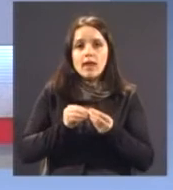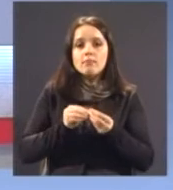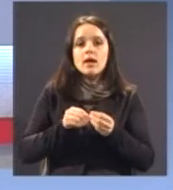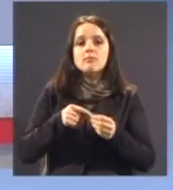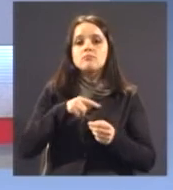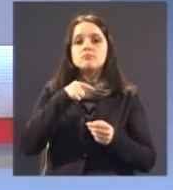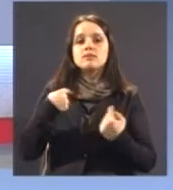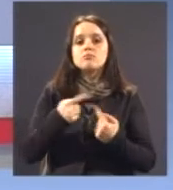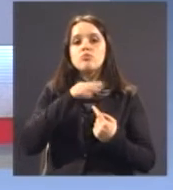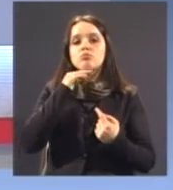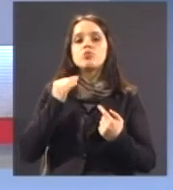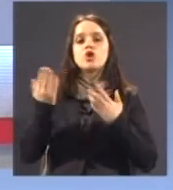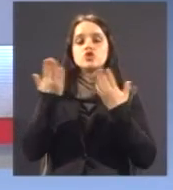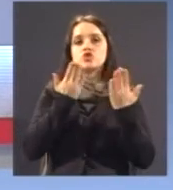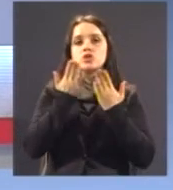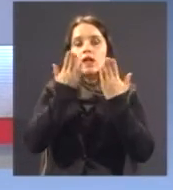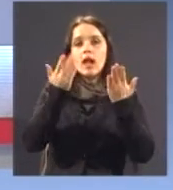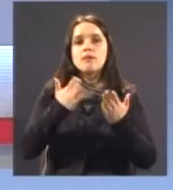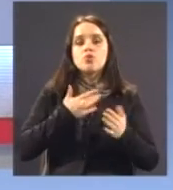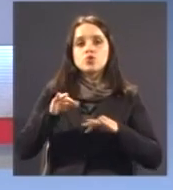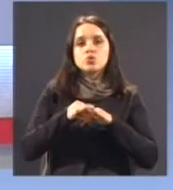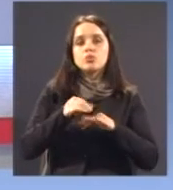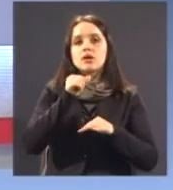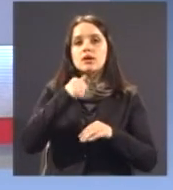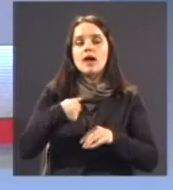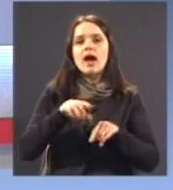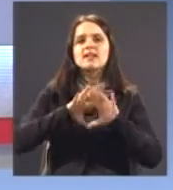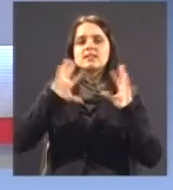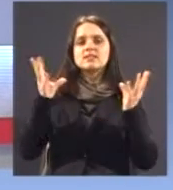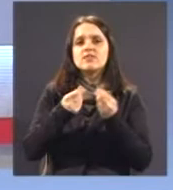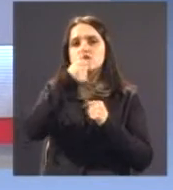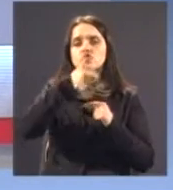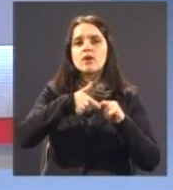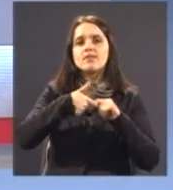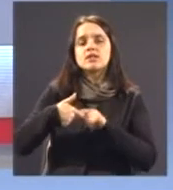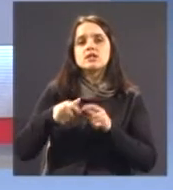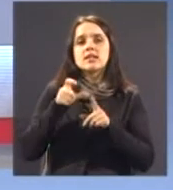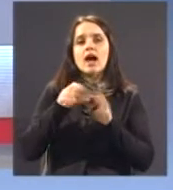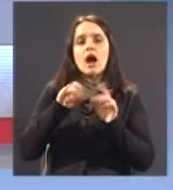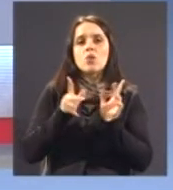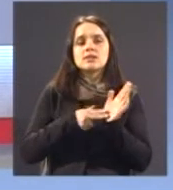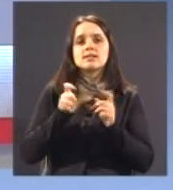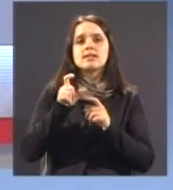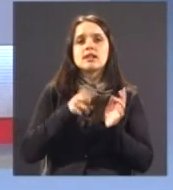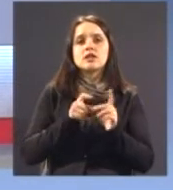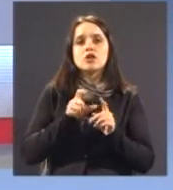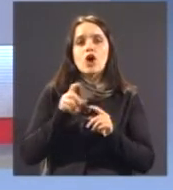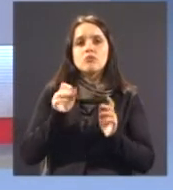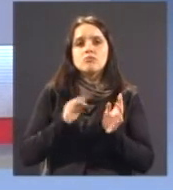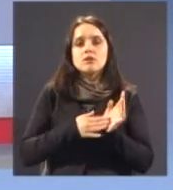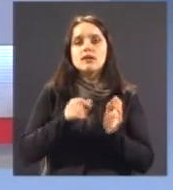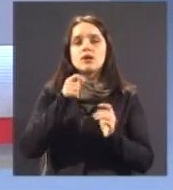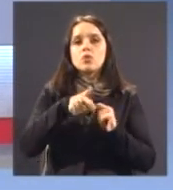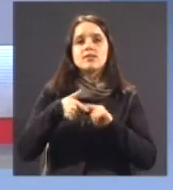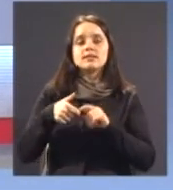puno čitali, moj suprug i ja, o svemu što je vezano uz Down sindrom, uz djecu sa teškoćama.